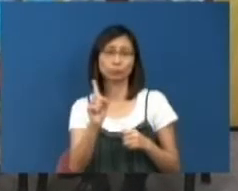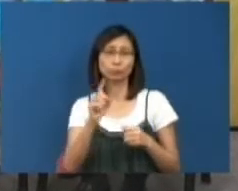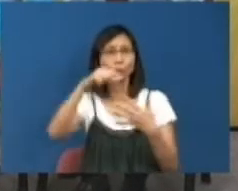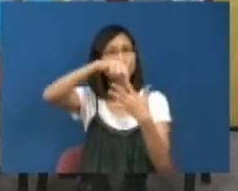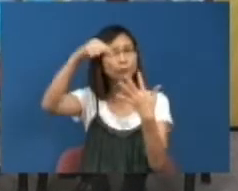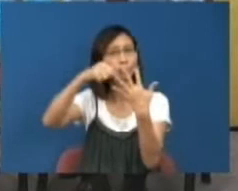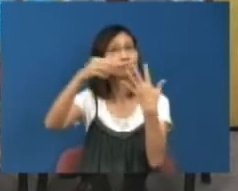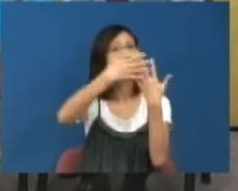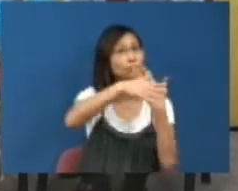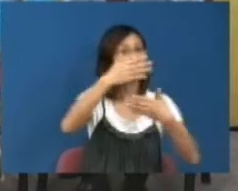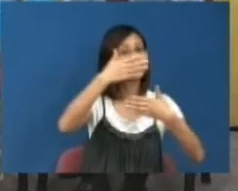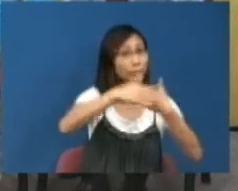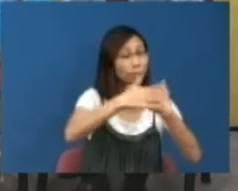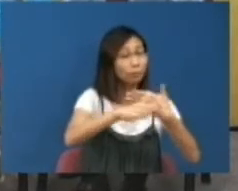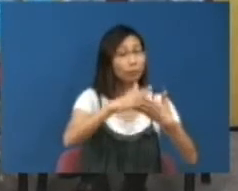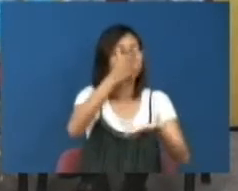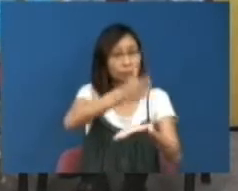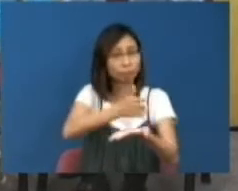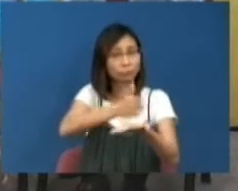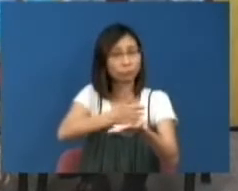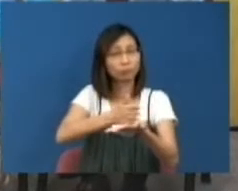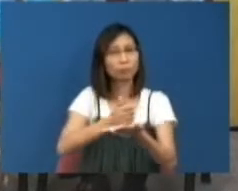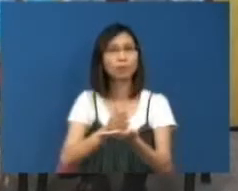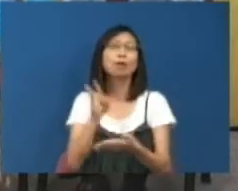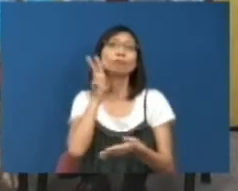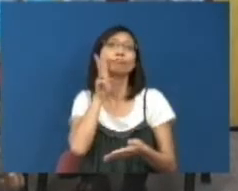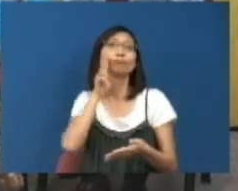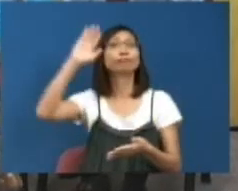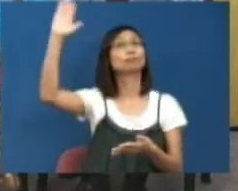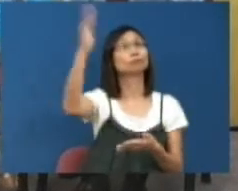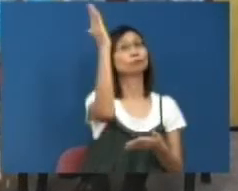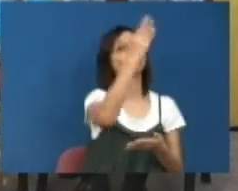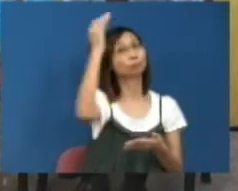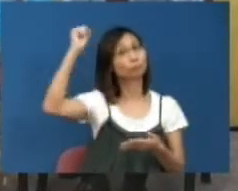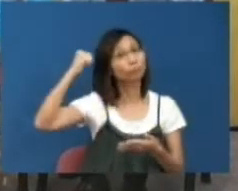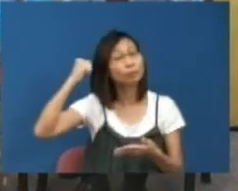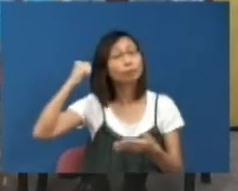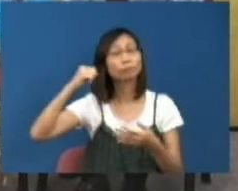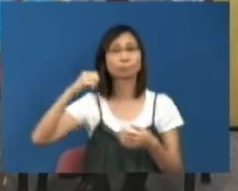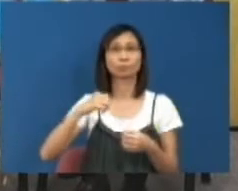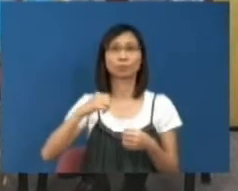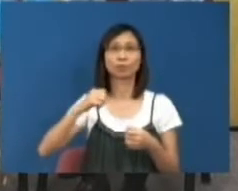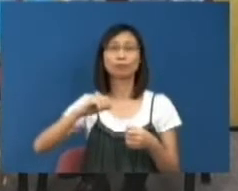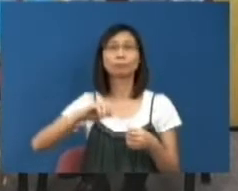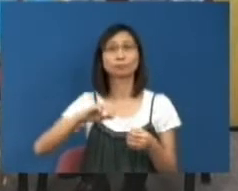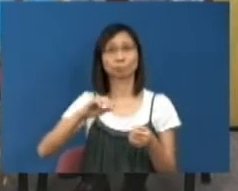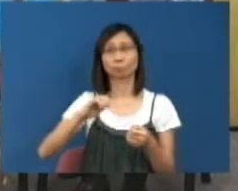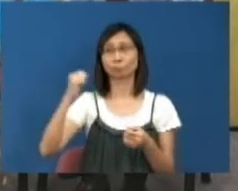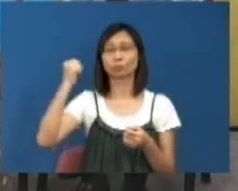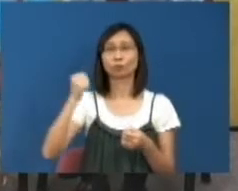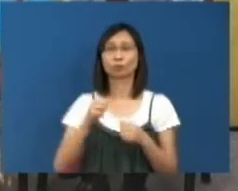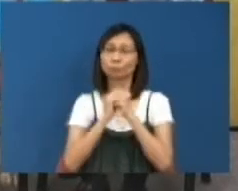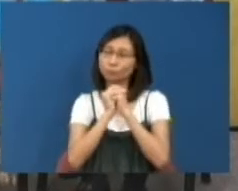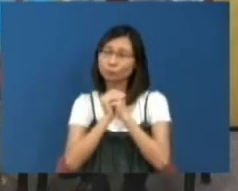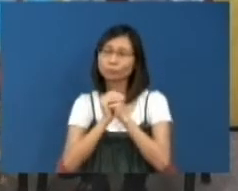擇到其他啲唔同嘅種類，包括係風力發電啦。呢個咧就真係要請教 Doctor 啦。Doctor 就